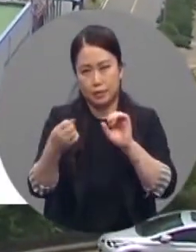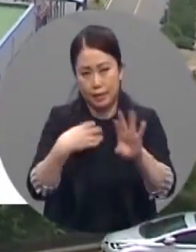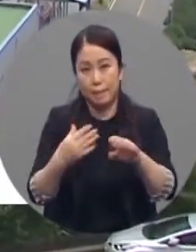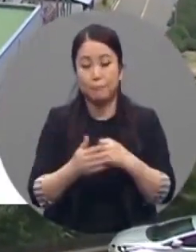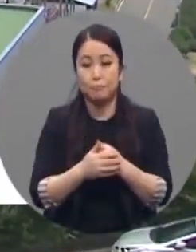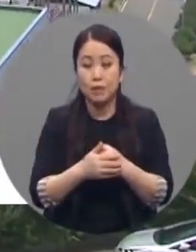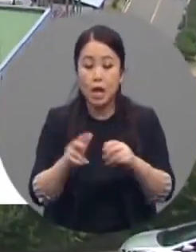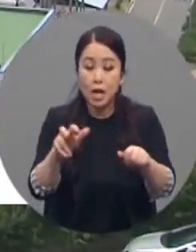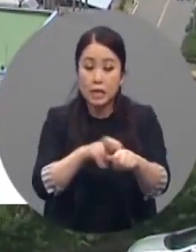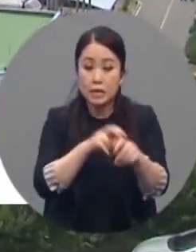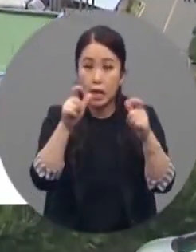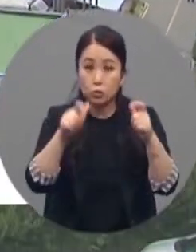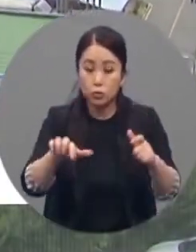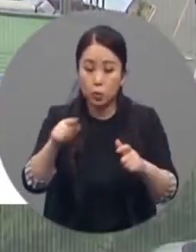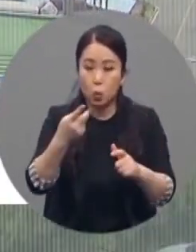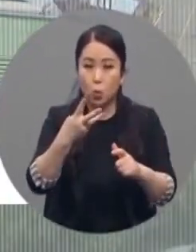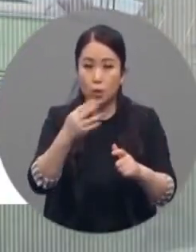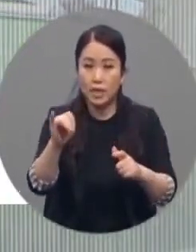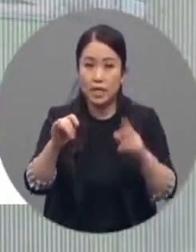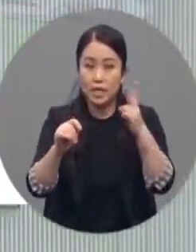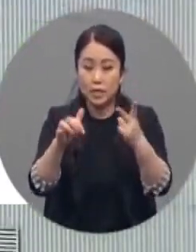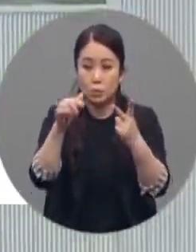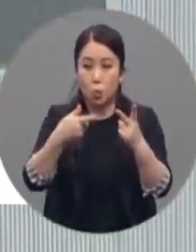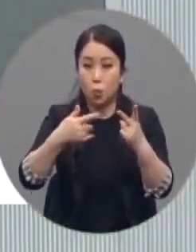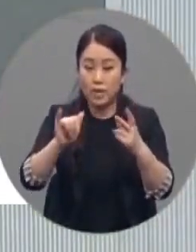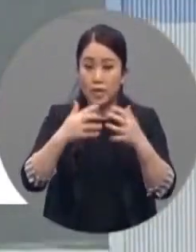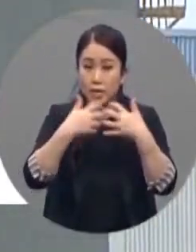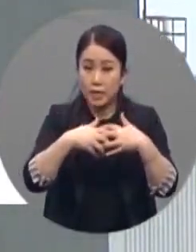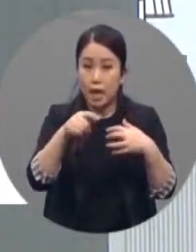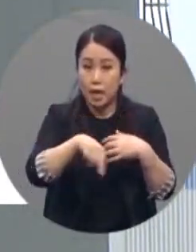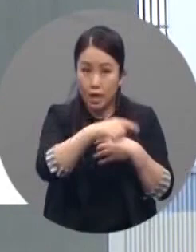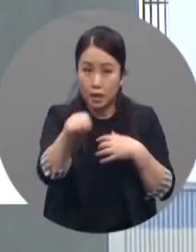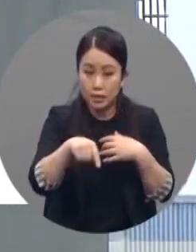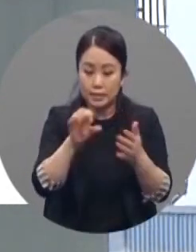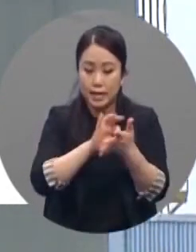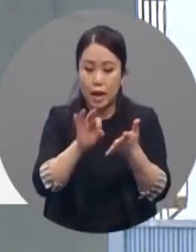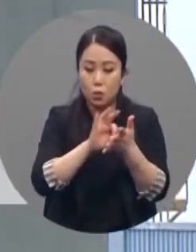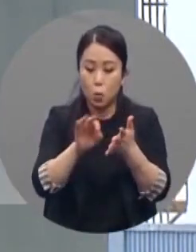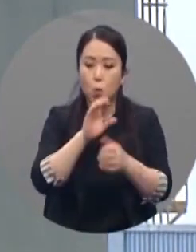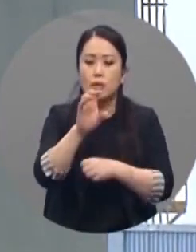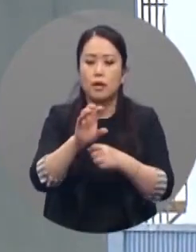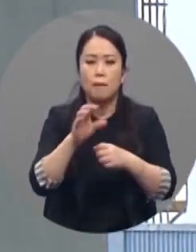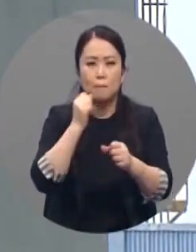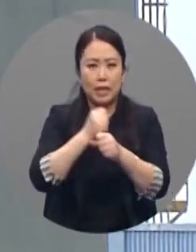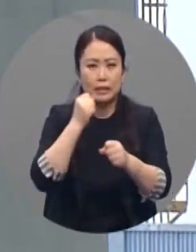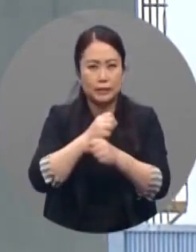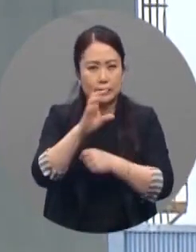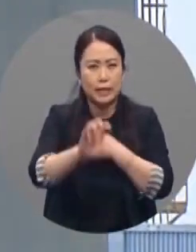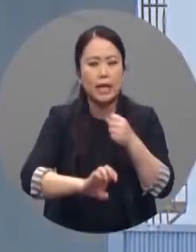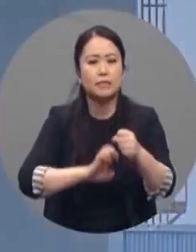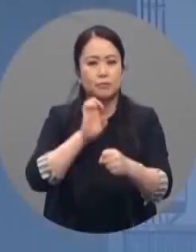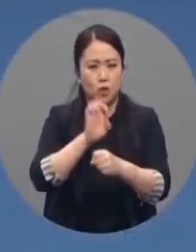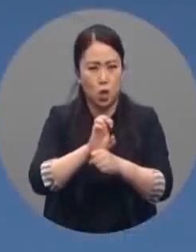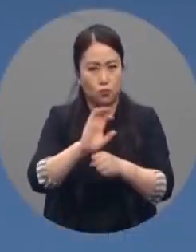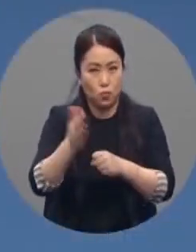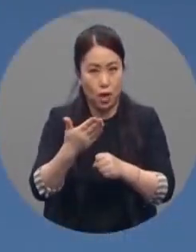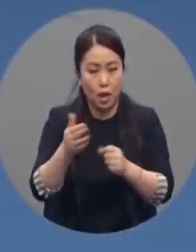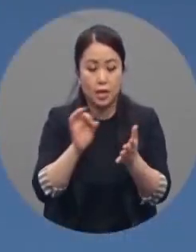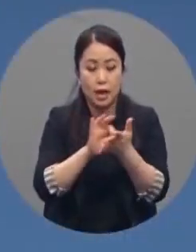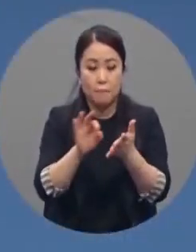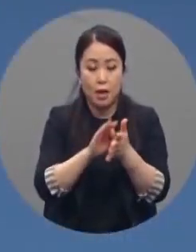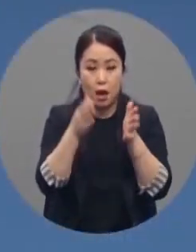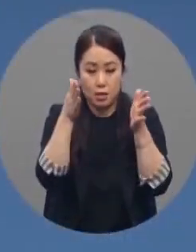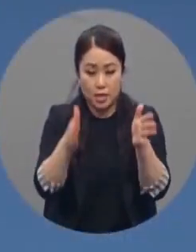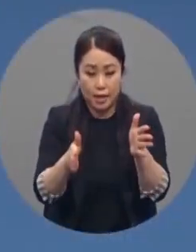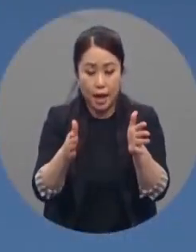현재 기장군의 고리 2호기는 가동 40년째에 접어들며 설계 수명이 임박했습니다 이런 노후 원전의